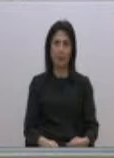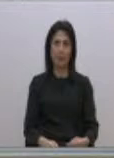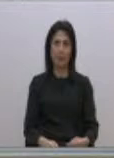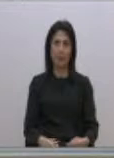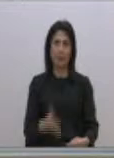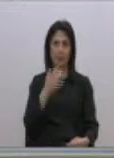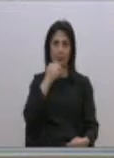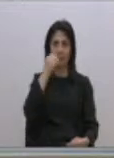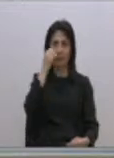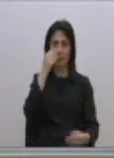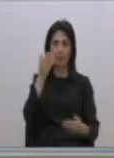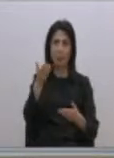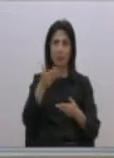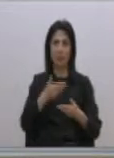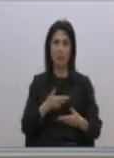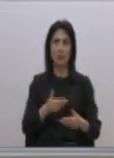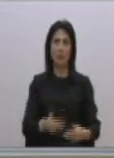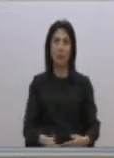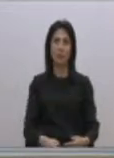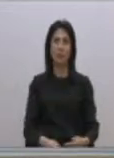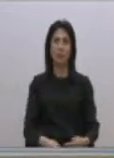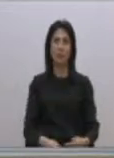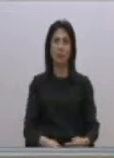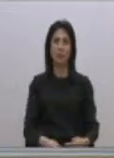დიდი მადლობა მოგზანებისთვის.